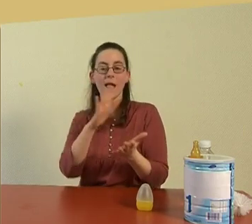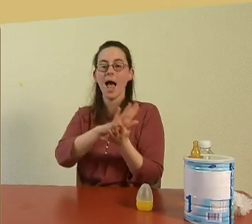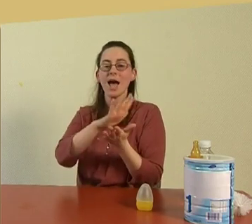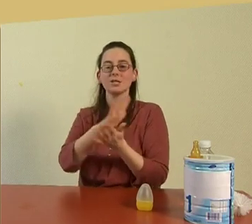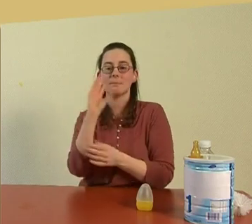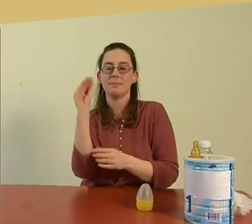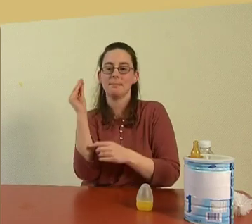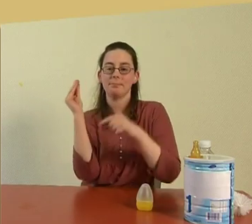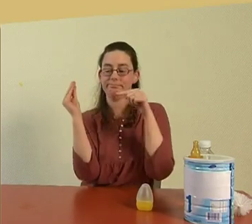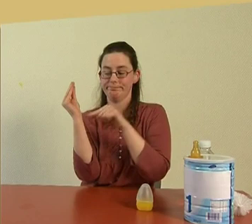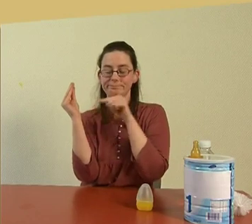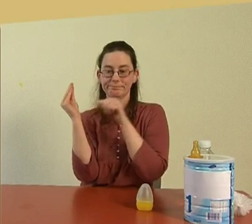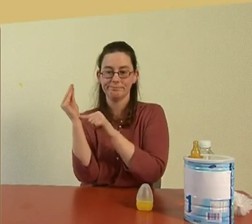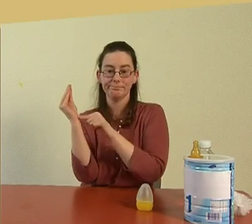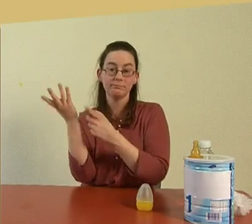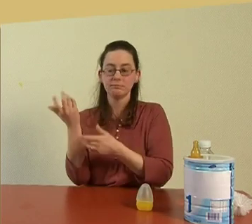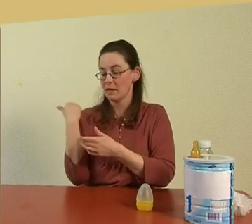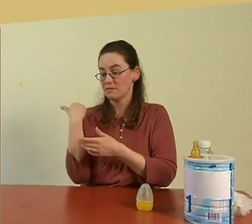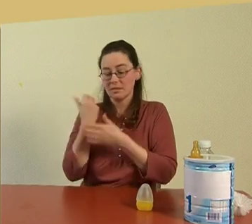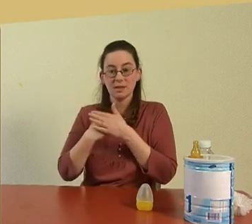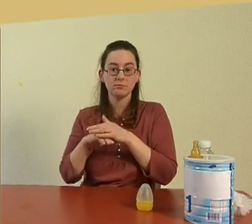Alors des conseils très importants pour